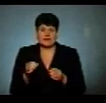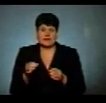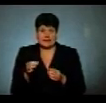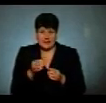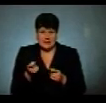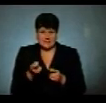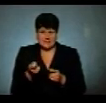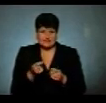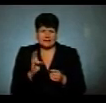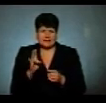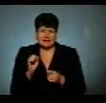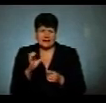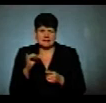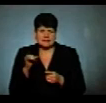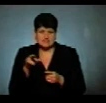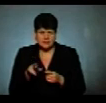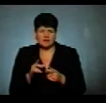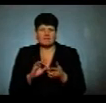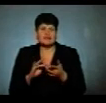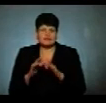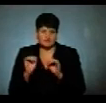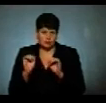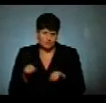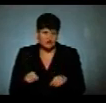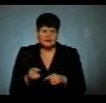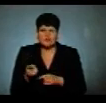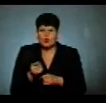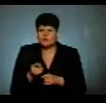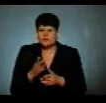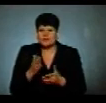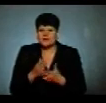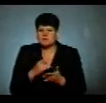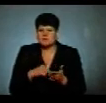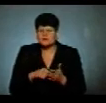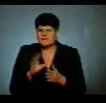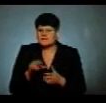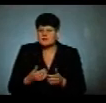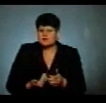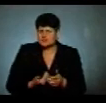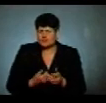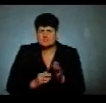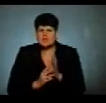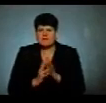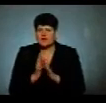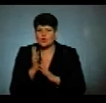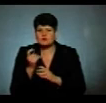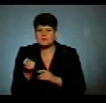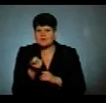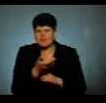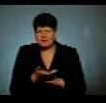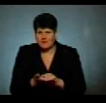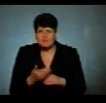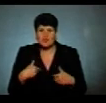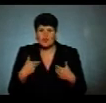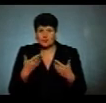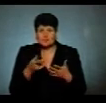більше Тернопіль – це не є якесь місто, яке аграрне, де всі вживають за рахунок вирощування зерна. Тому ми